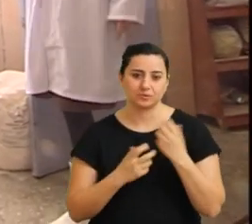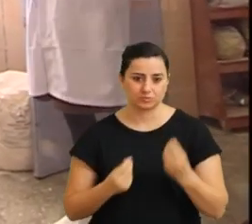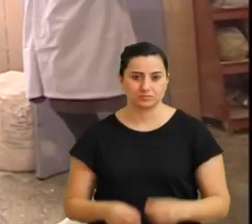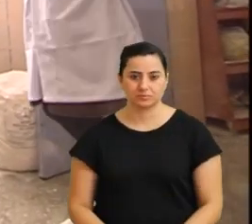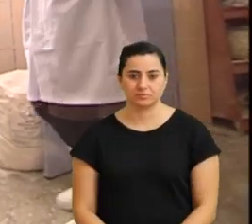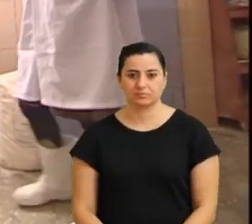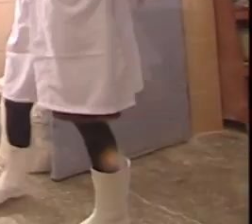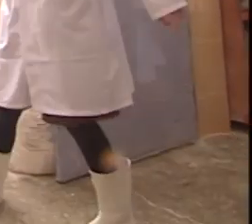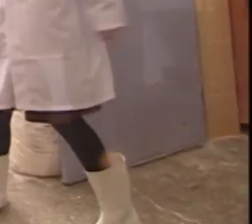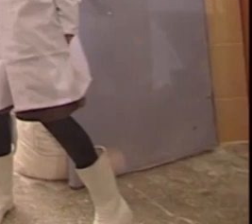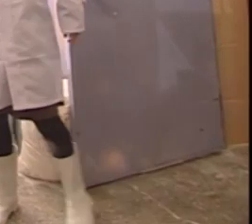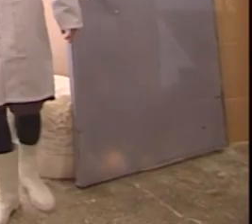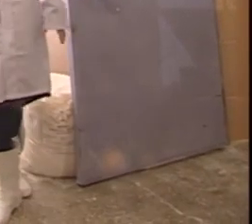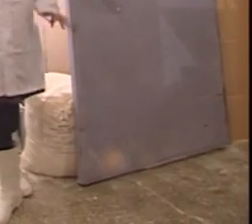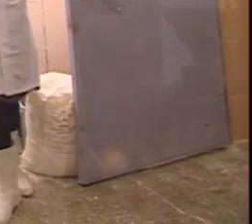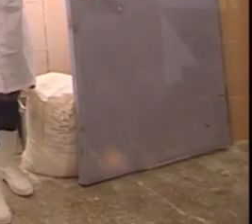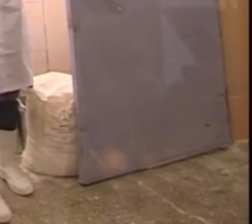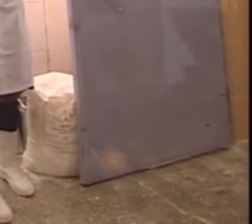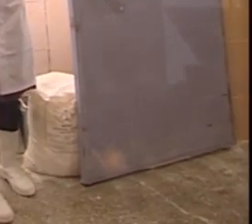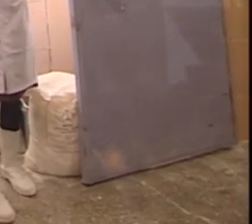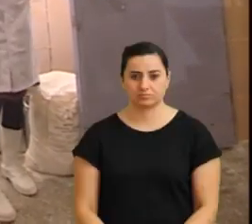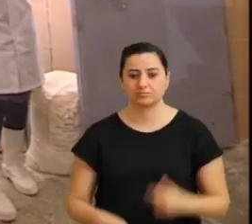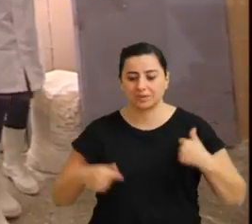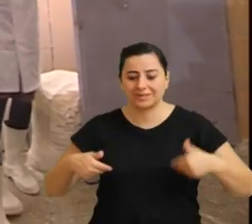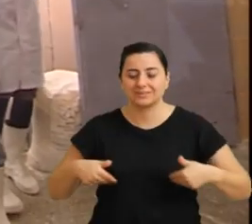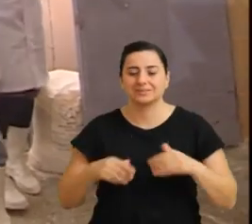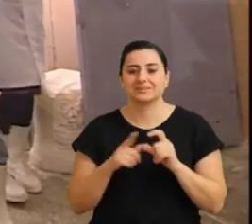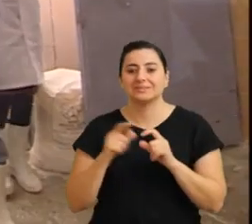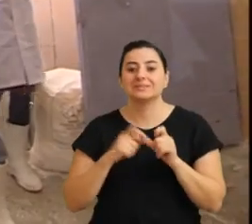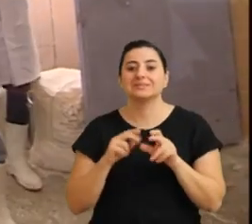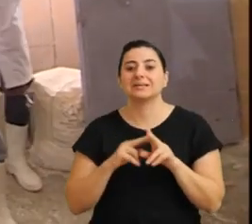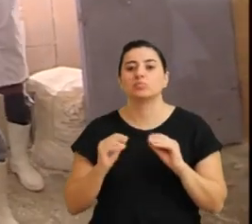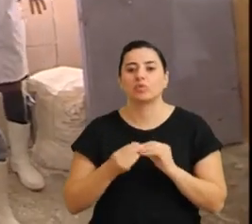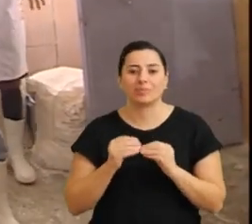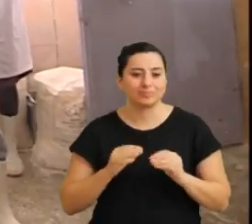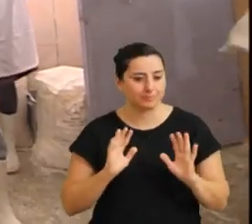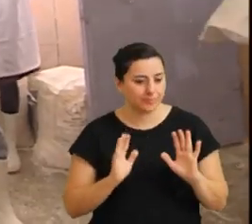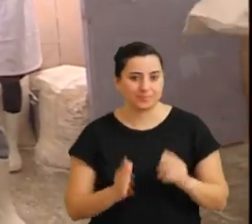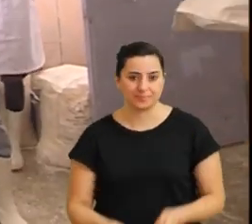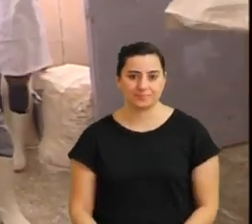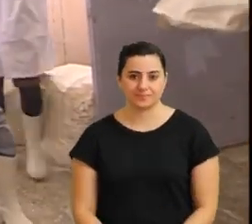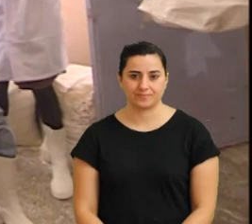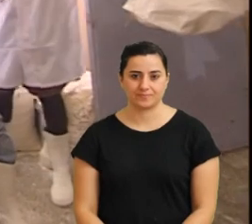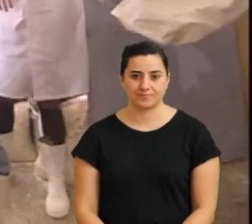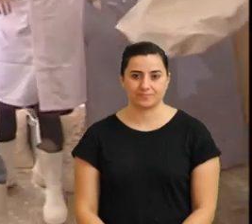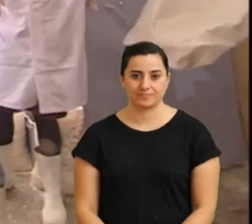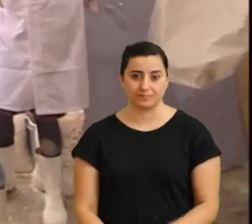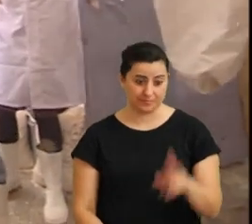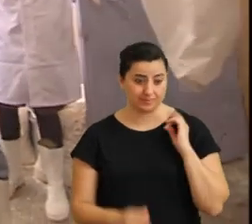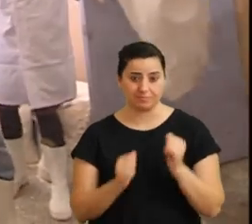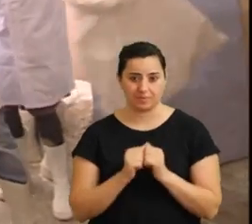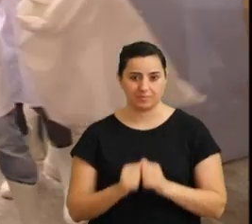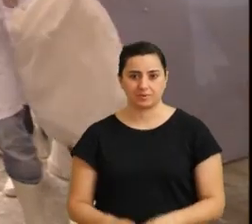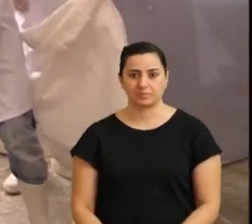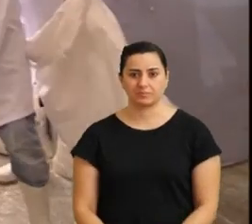olur mu? Benim diskim kayıyor çünkü. Diskimde problem var, disk. Çekil o zaman. Dur bekle beni, birlikte